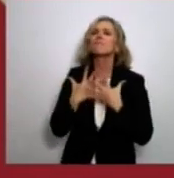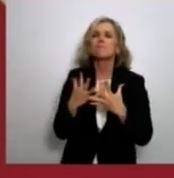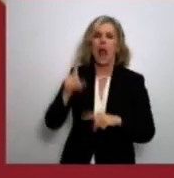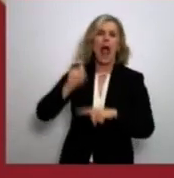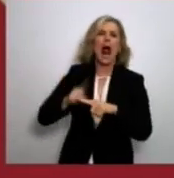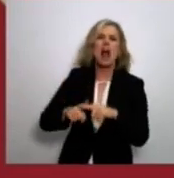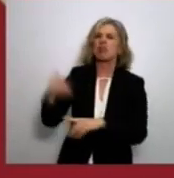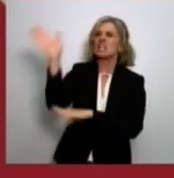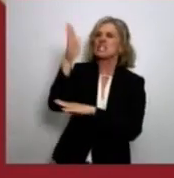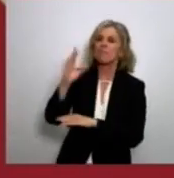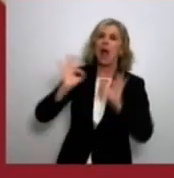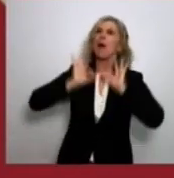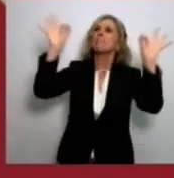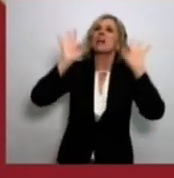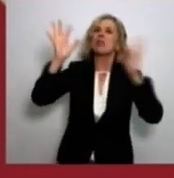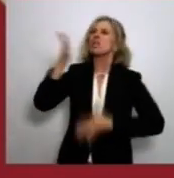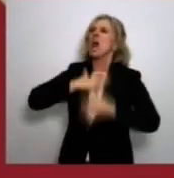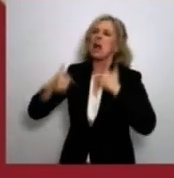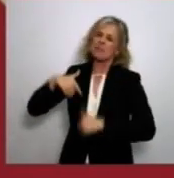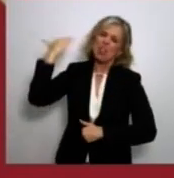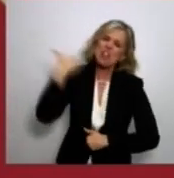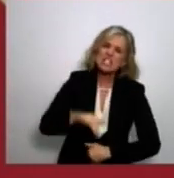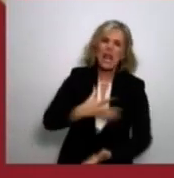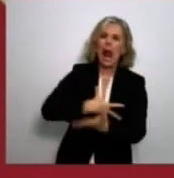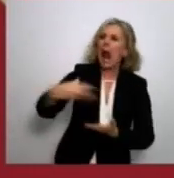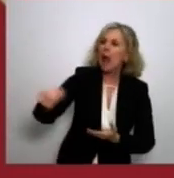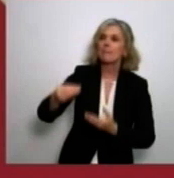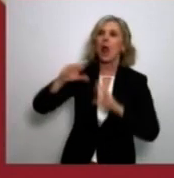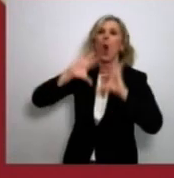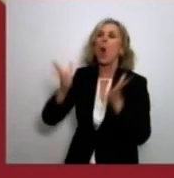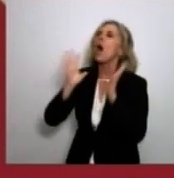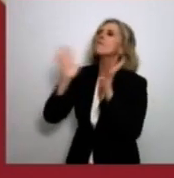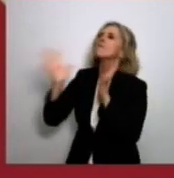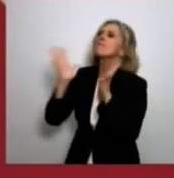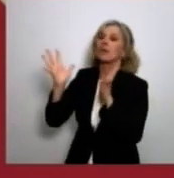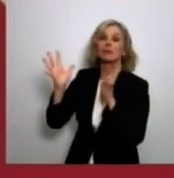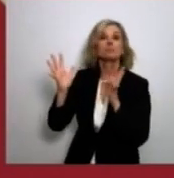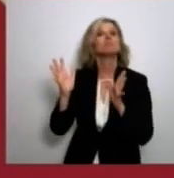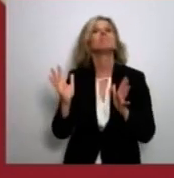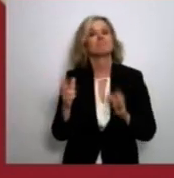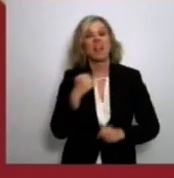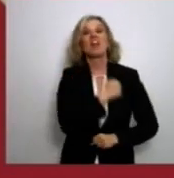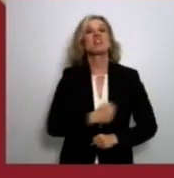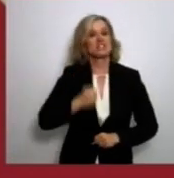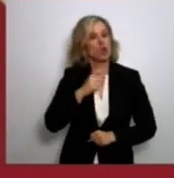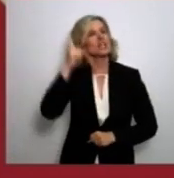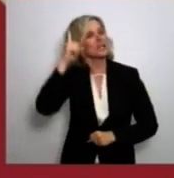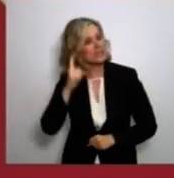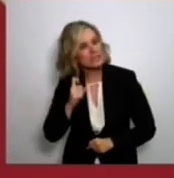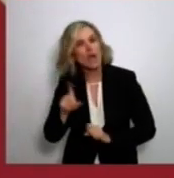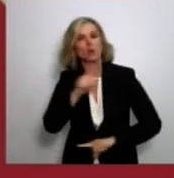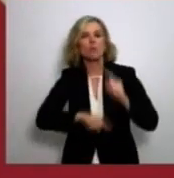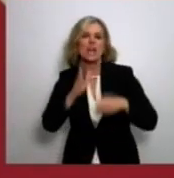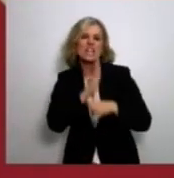της Μακεδονίας, έτσι, θα θυσιαζόντουσαν, θα χύναν το αίμα τους και δεν ξέρω κι εγώ τι άλλο. Λοιπόν, το ξέρανε και